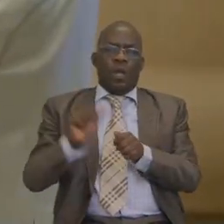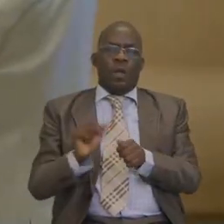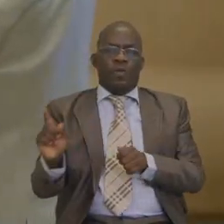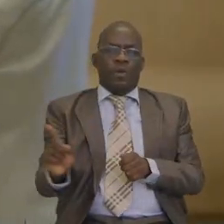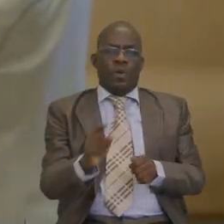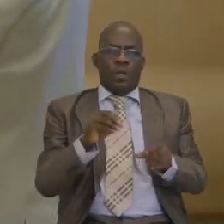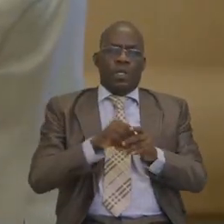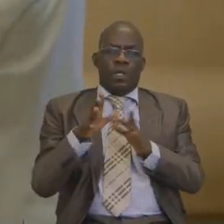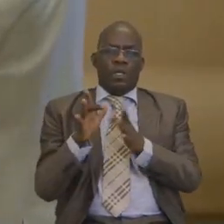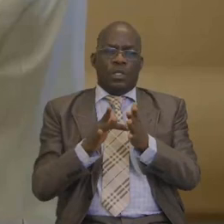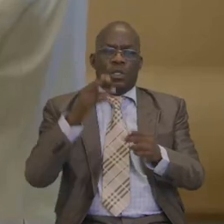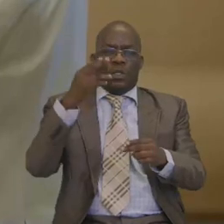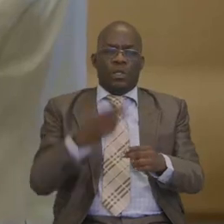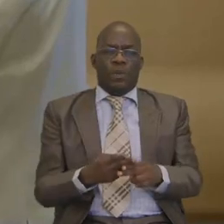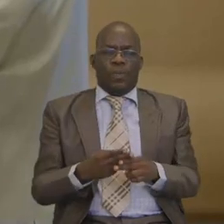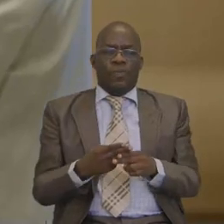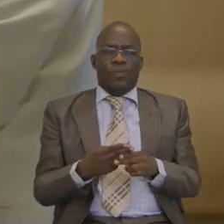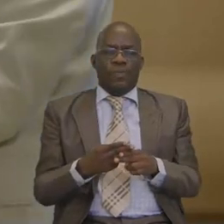nom de Jésus.